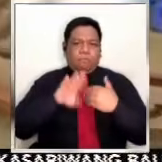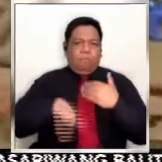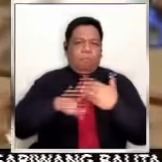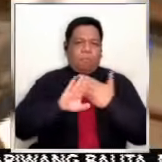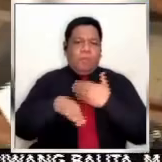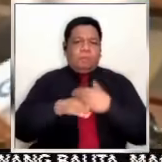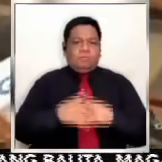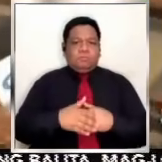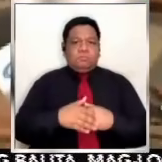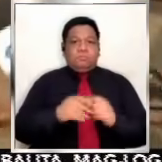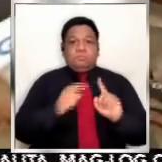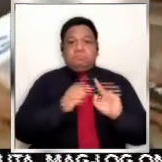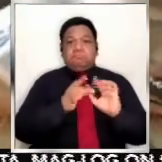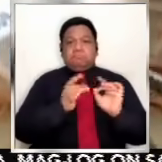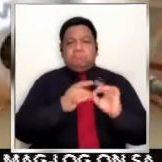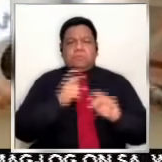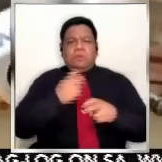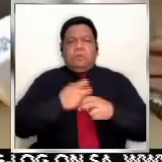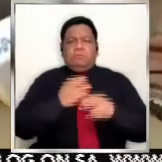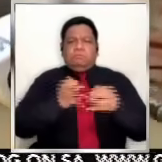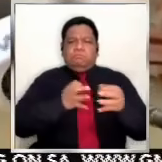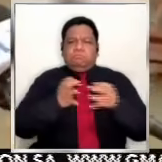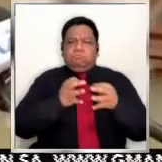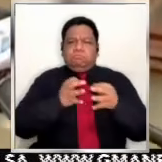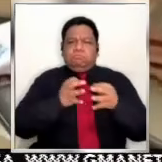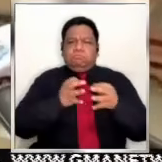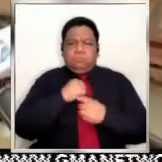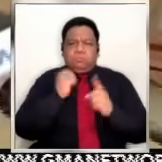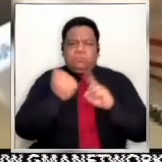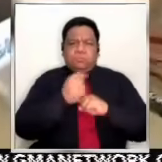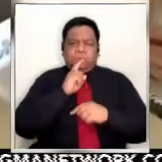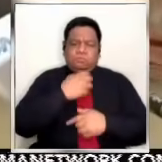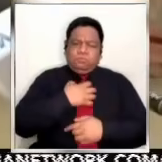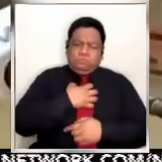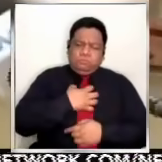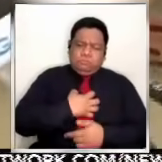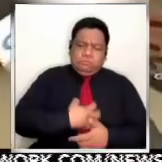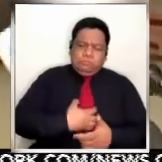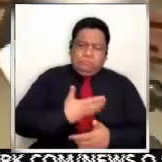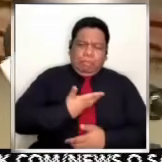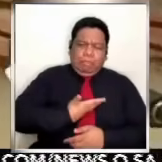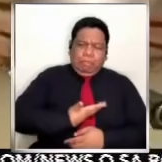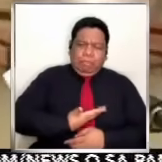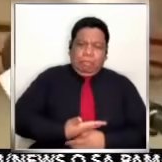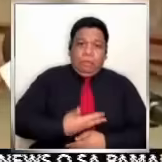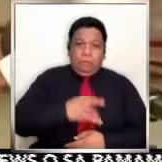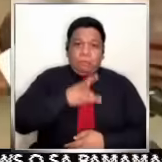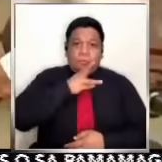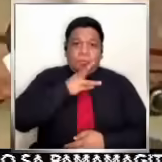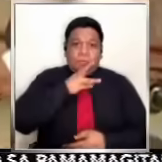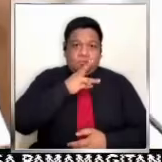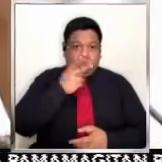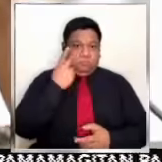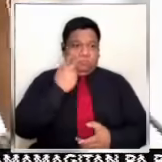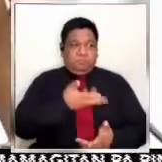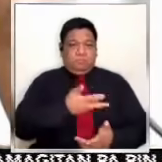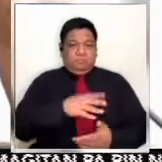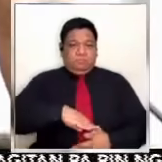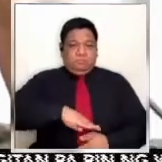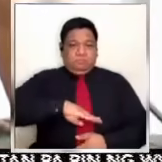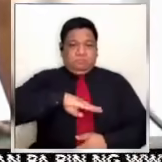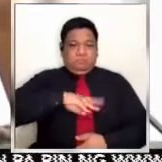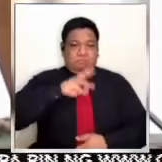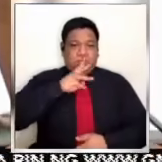dito. Talagang kami, kumbaga, tagutom talaga. At ang tubig namin eh ito. Ang gandidib. Mahirap